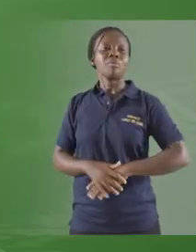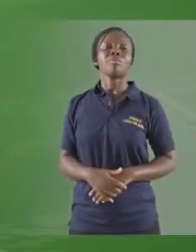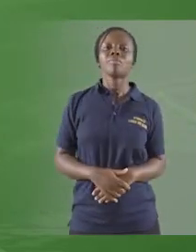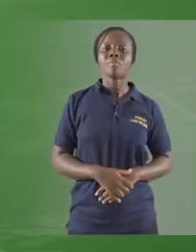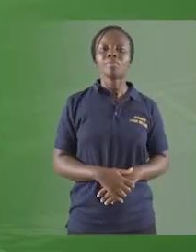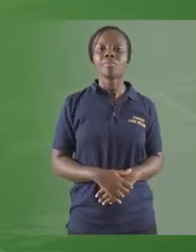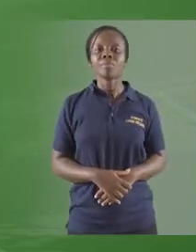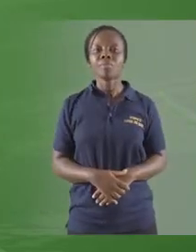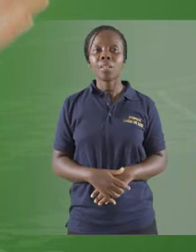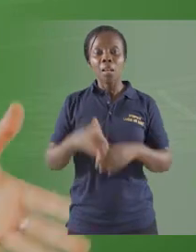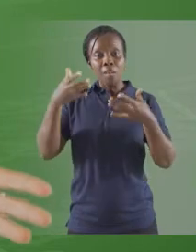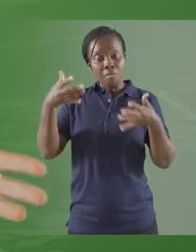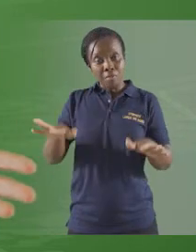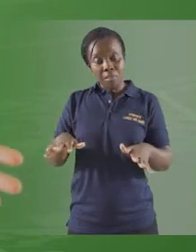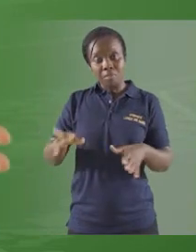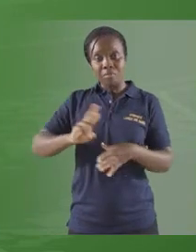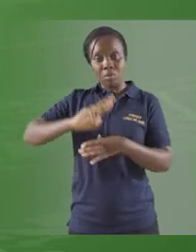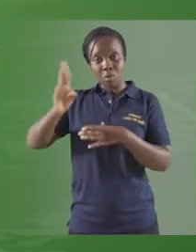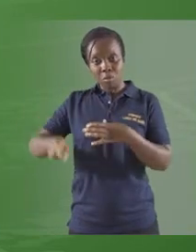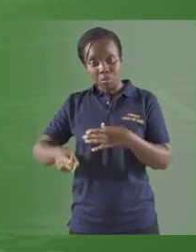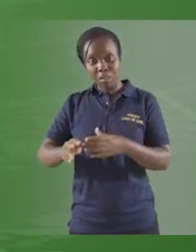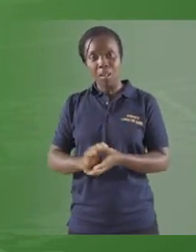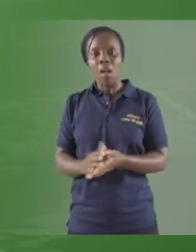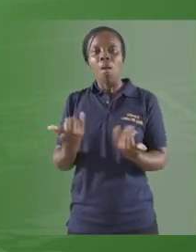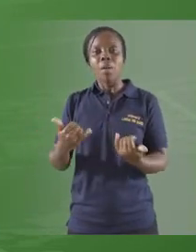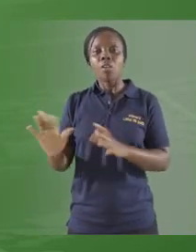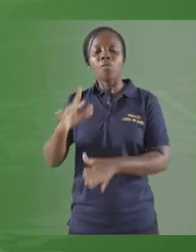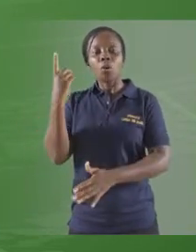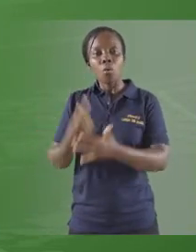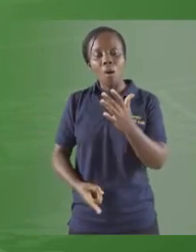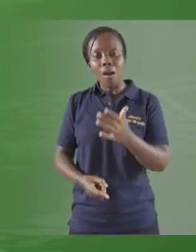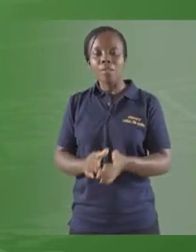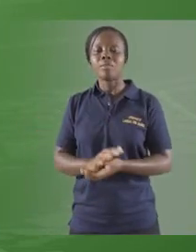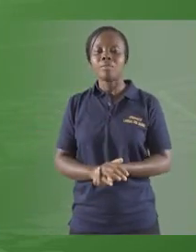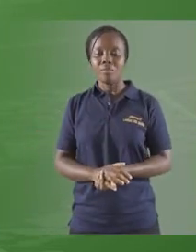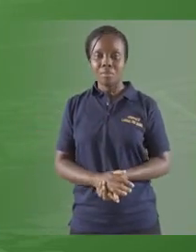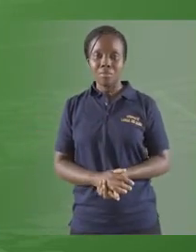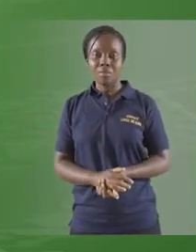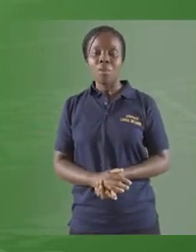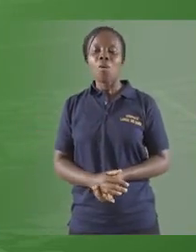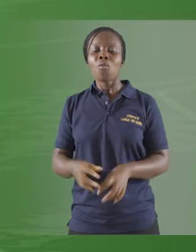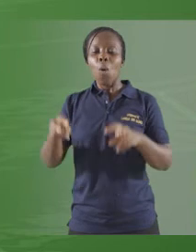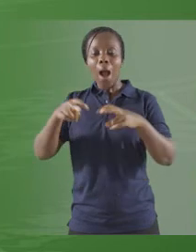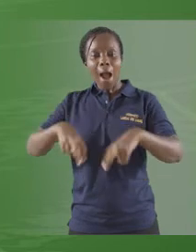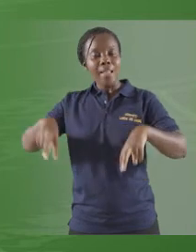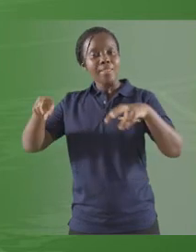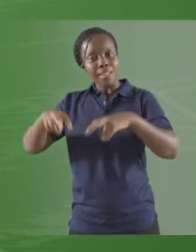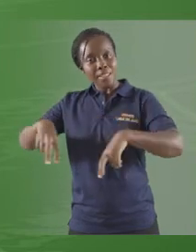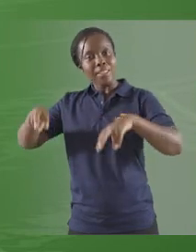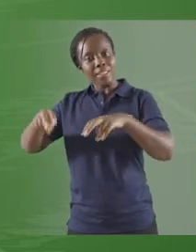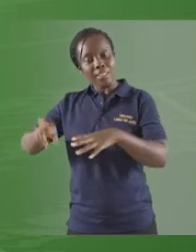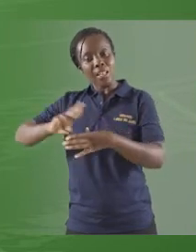Après les résultats, qu'allons-nous faire? Nous allons faire une analyse des résultats. Donc, vous